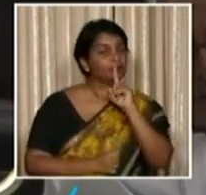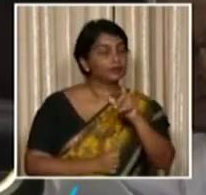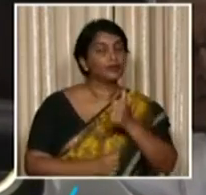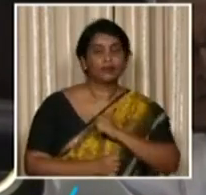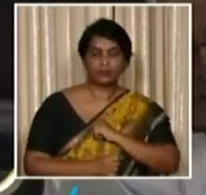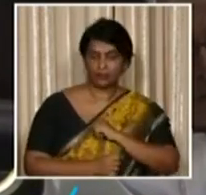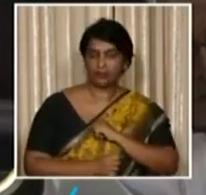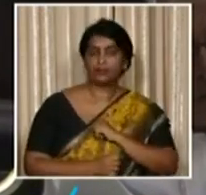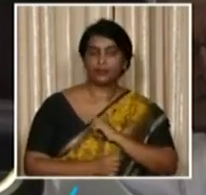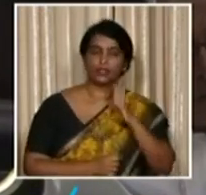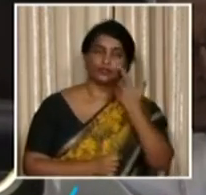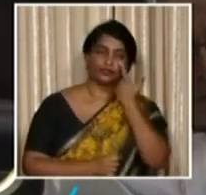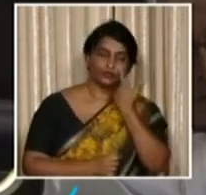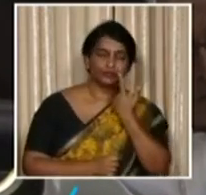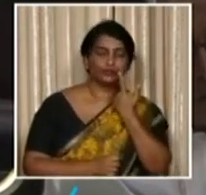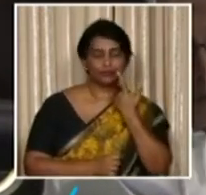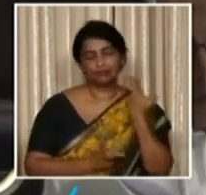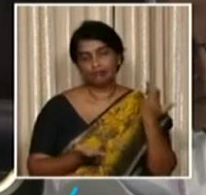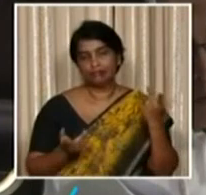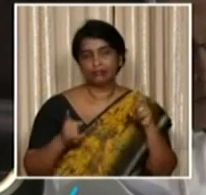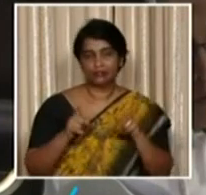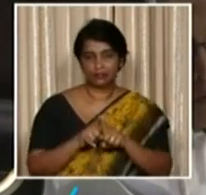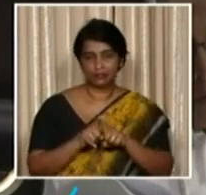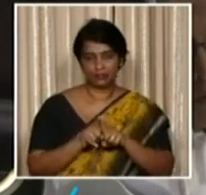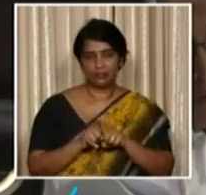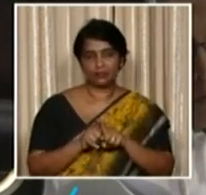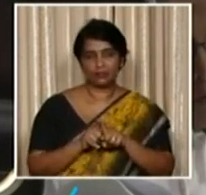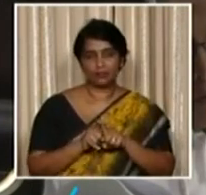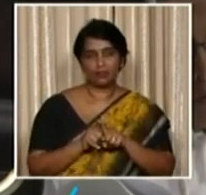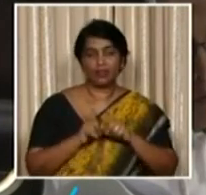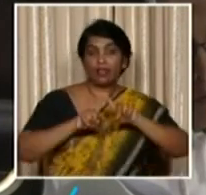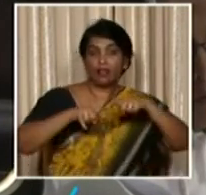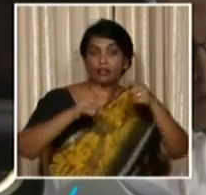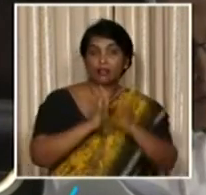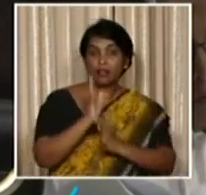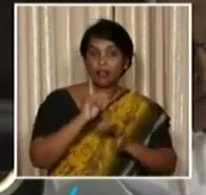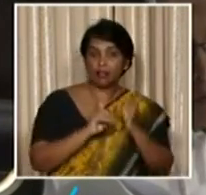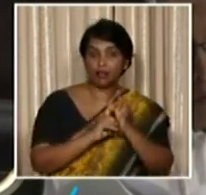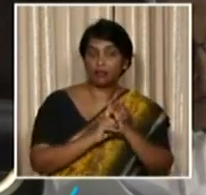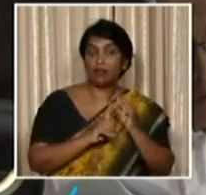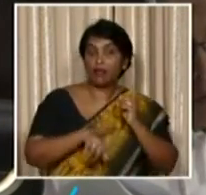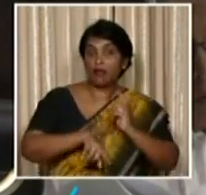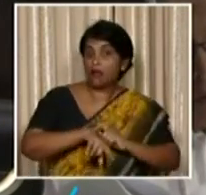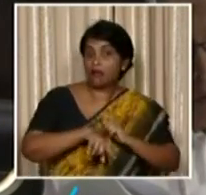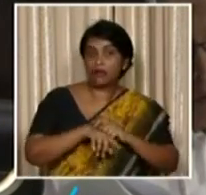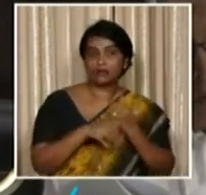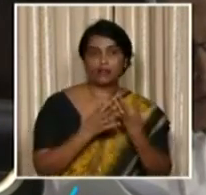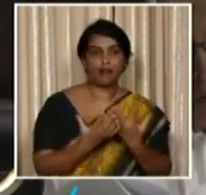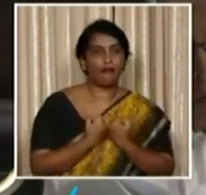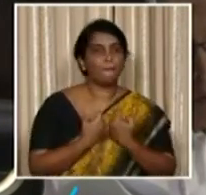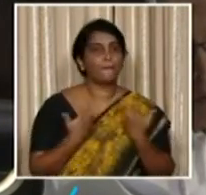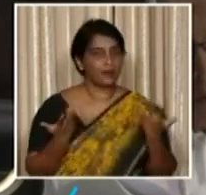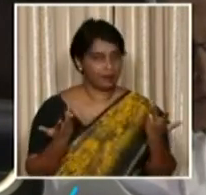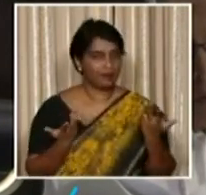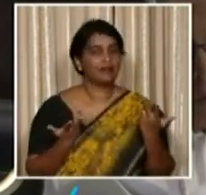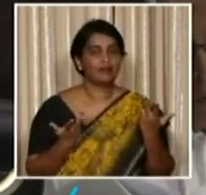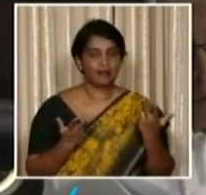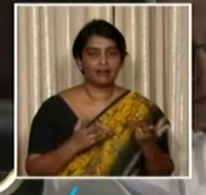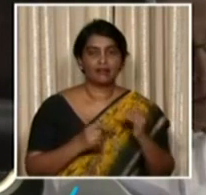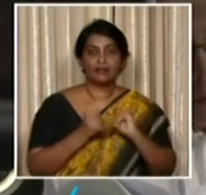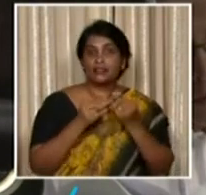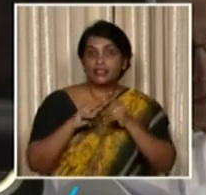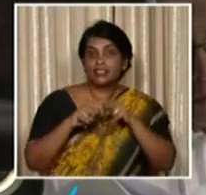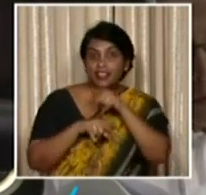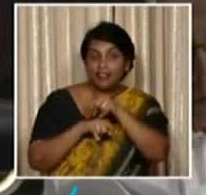කැමති කනගාටුවට කාරණාව මොකද, අනිත් මන්ත්‍රීවරුන්ට වෙන අවස්ථාවක් ලැබෙන්නේ නැති නිසා මේ